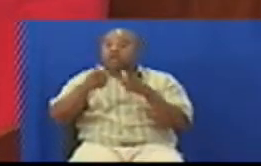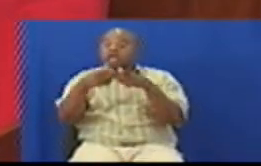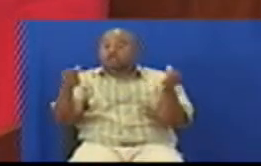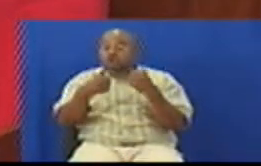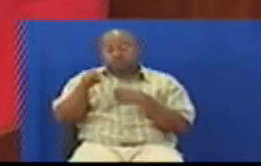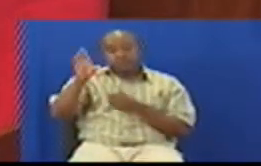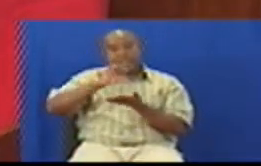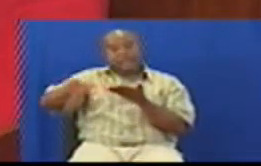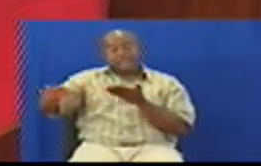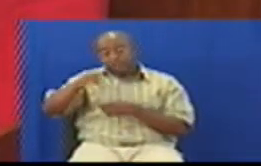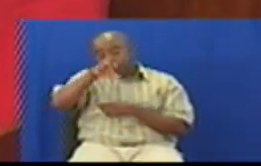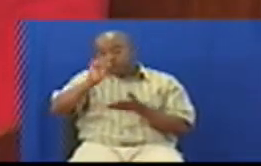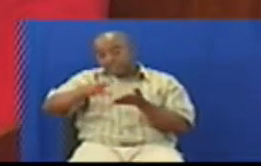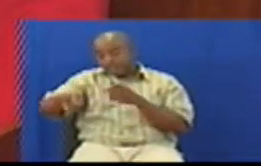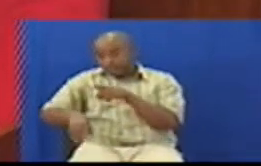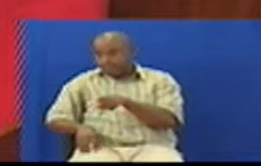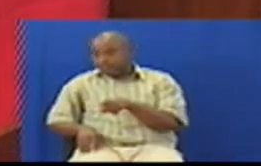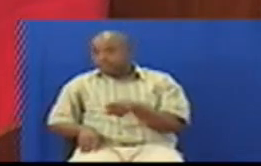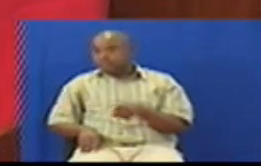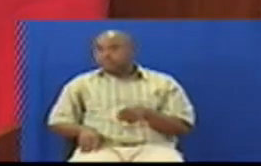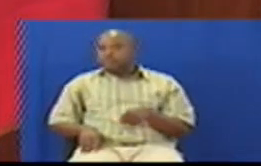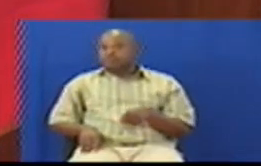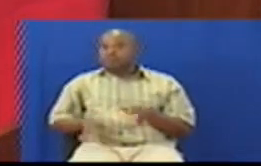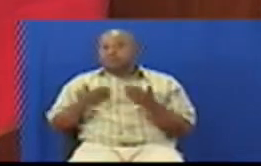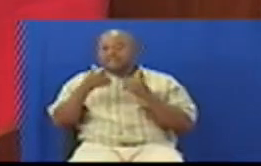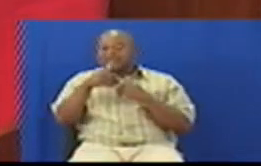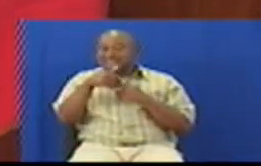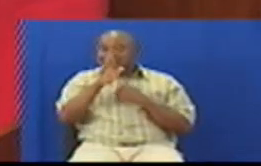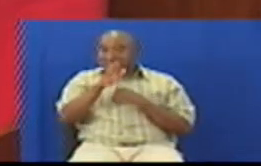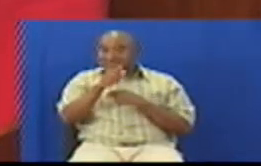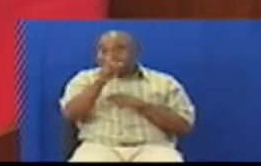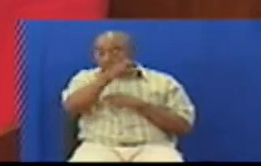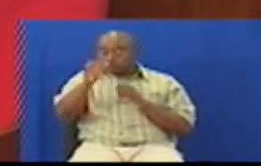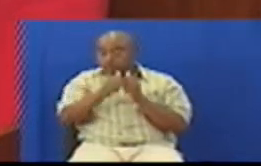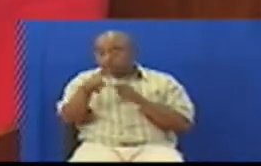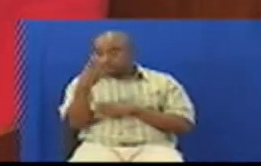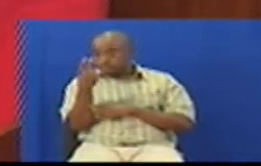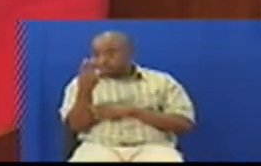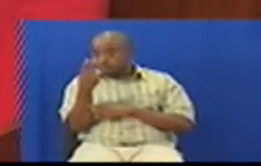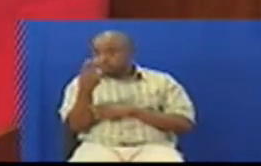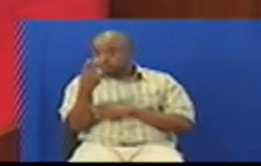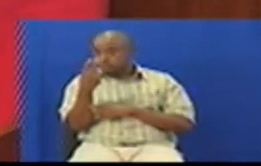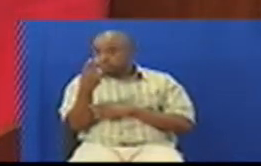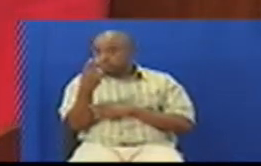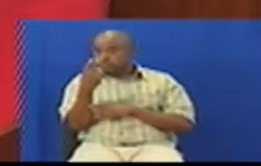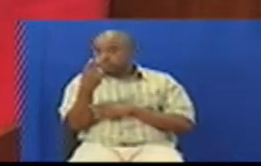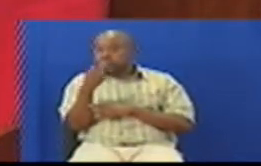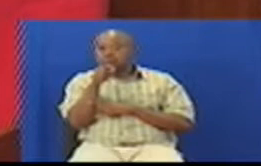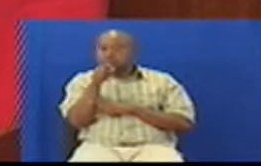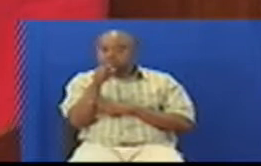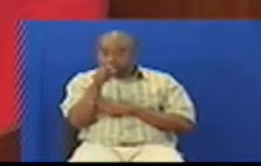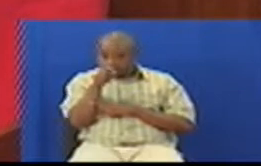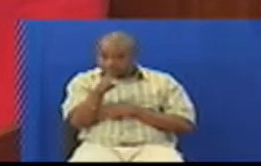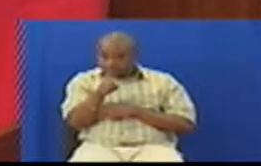Salaam region, jointly and together with more than 12 other persons not in court, having